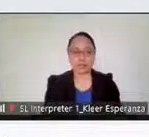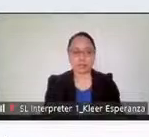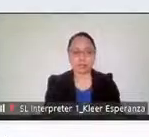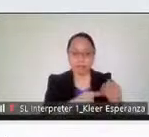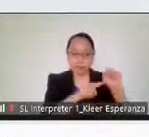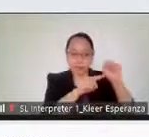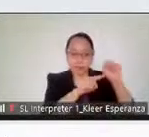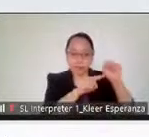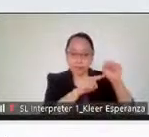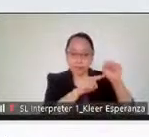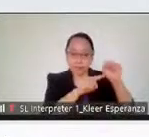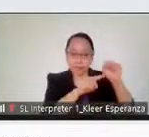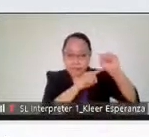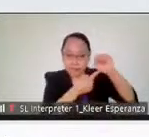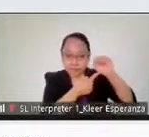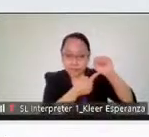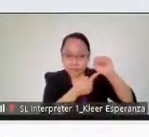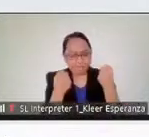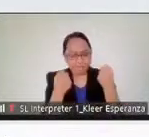Ramot a.